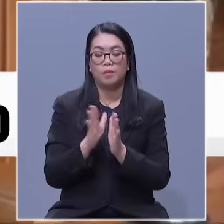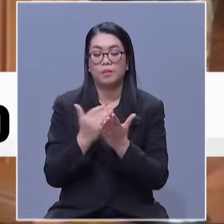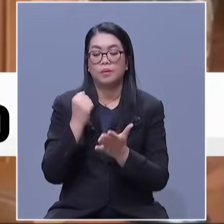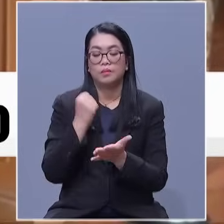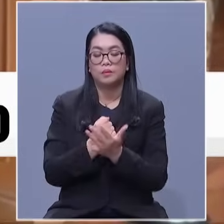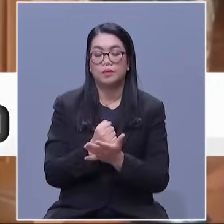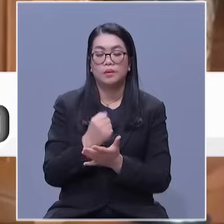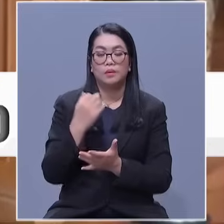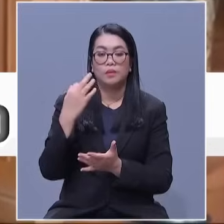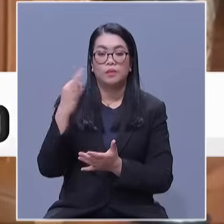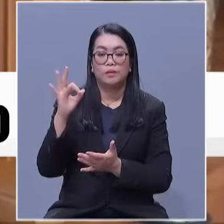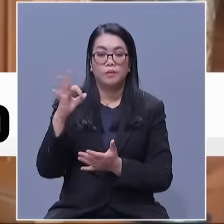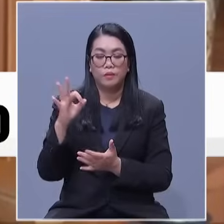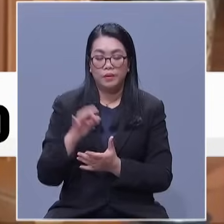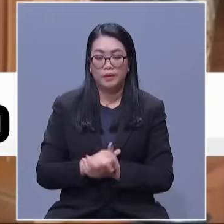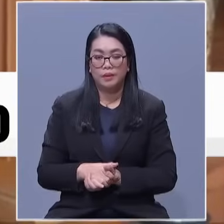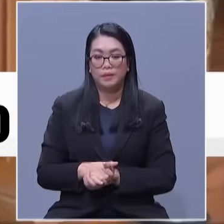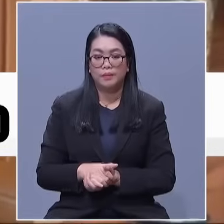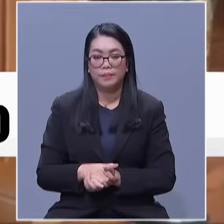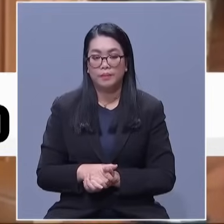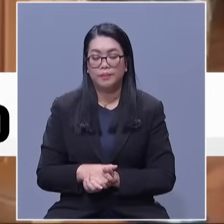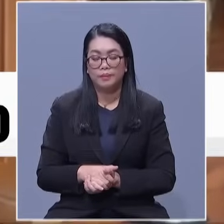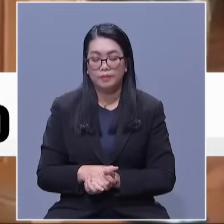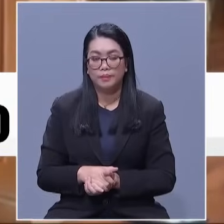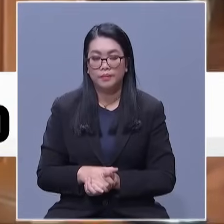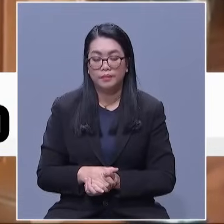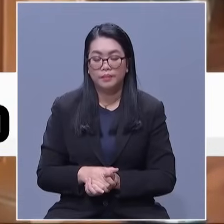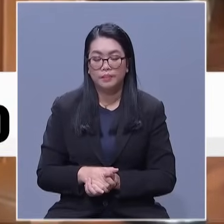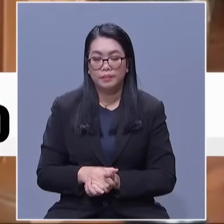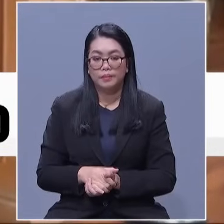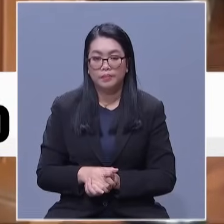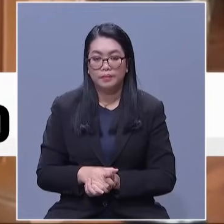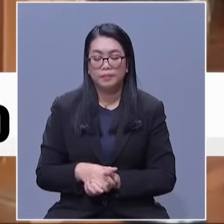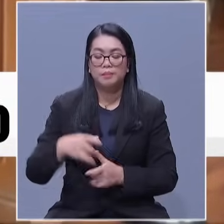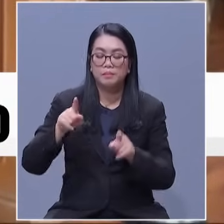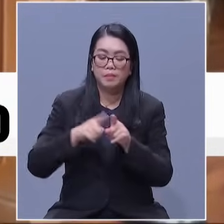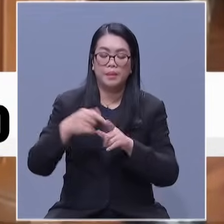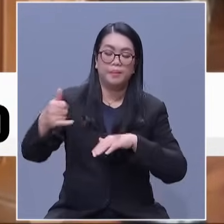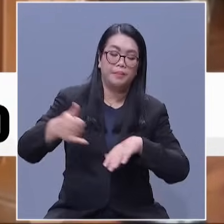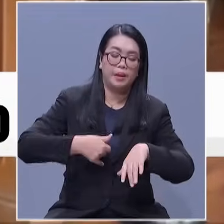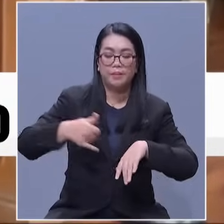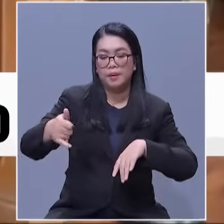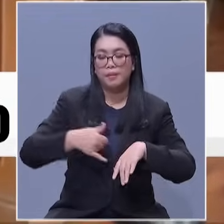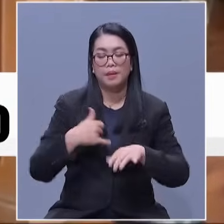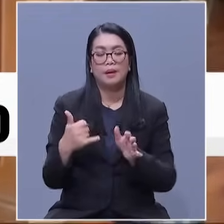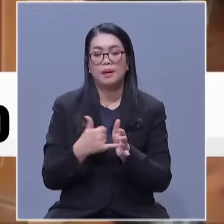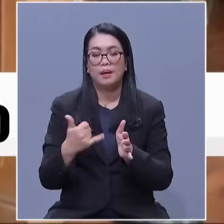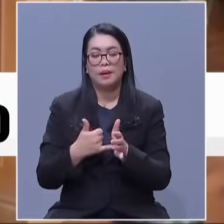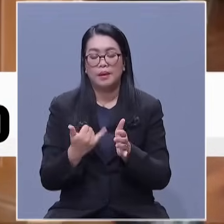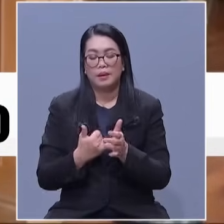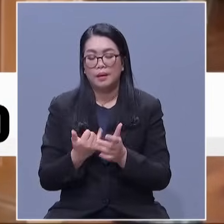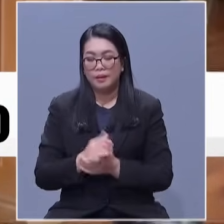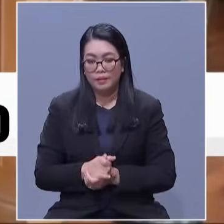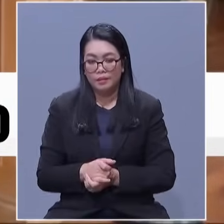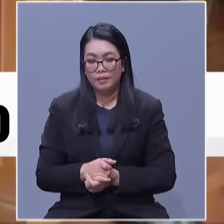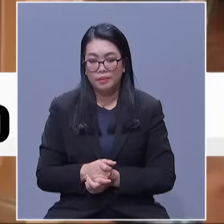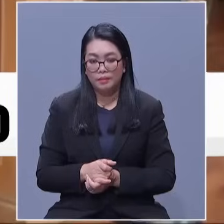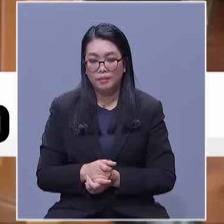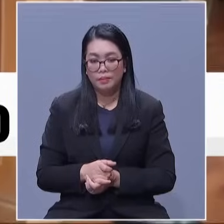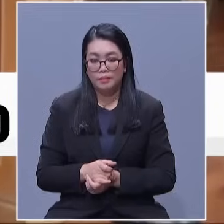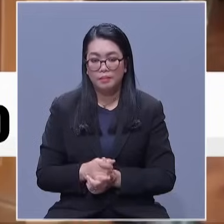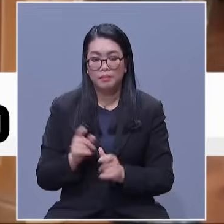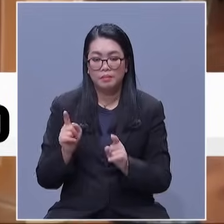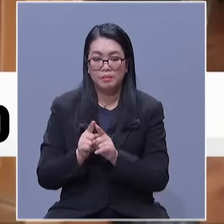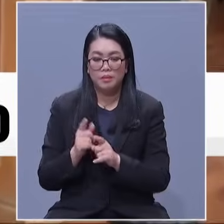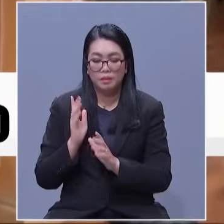คะ BOA ที่หน้าด่านนะคะทุกด่านที่เป็นด่านชายแดนนะคะคนเมียนมาสามารถมาเอารับวีซ่าได้ที่หน้าด่านนะคะไม่ต้องไป